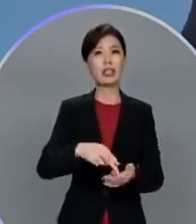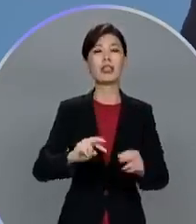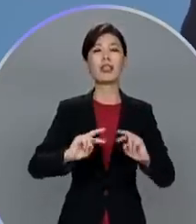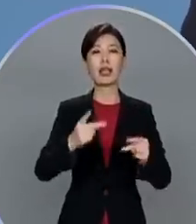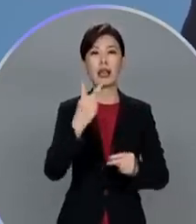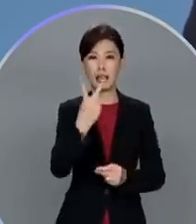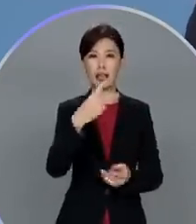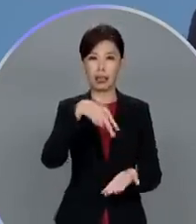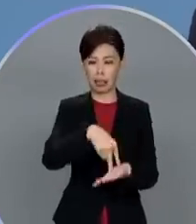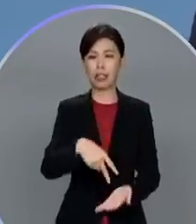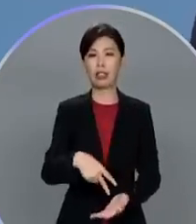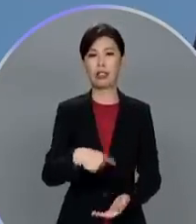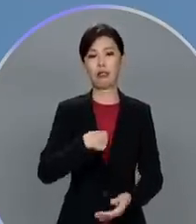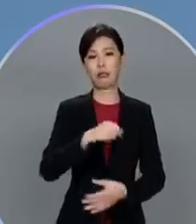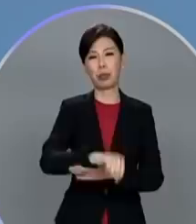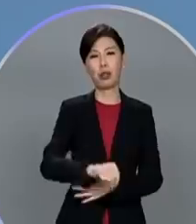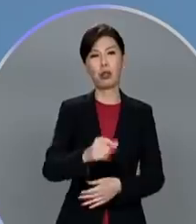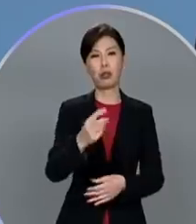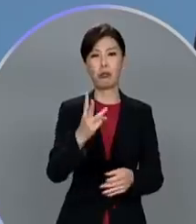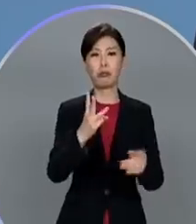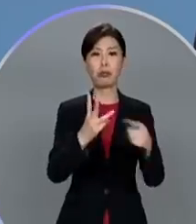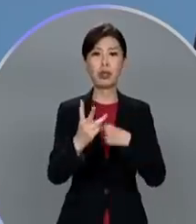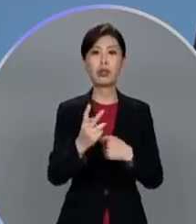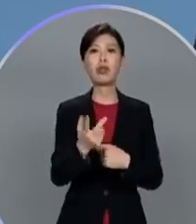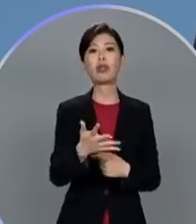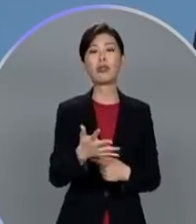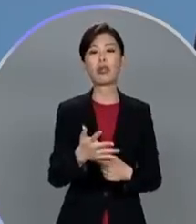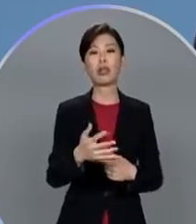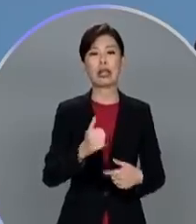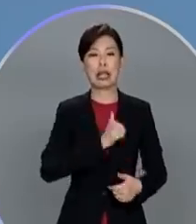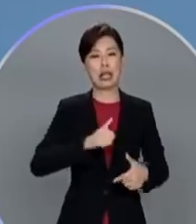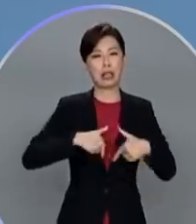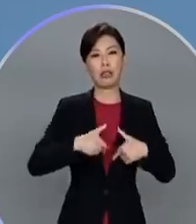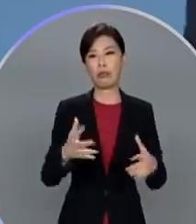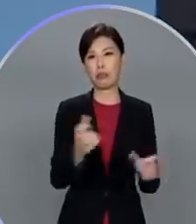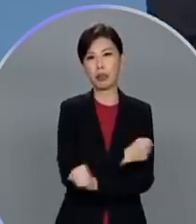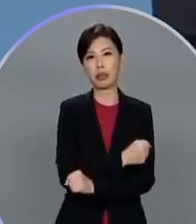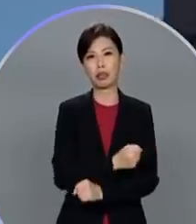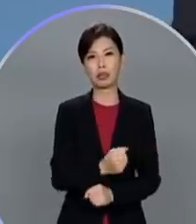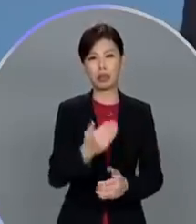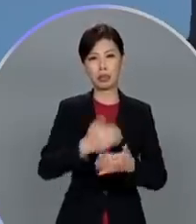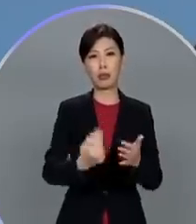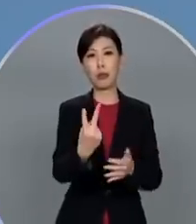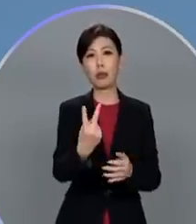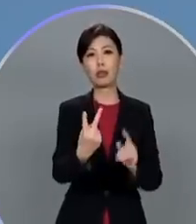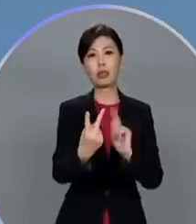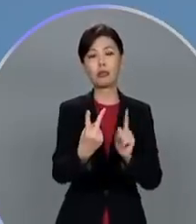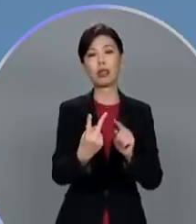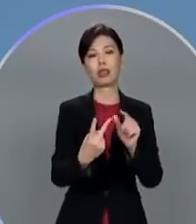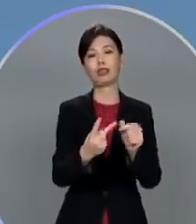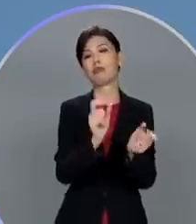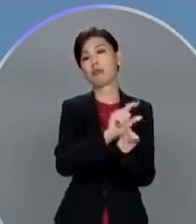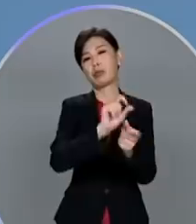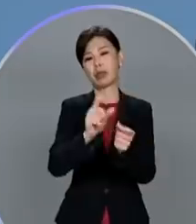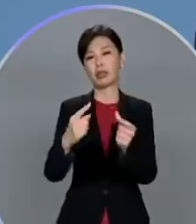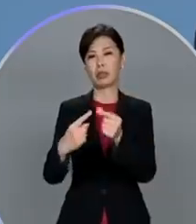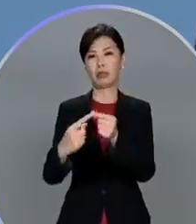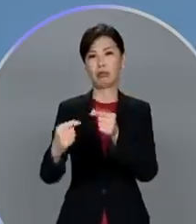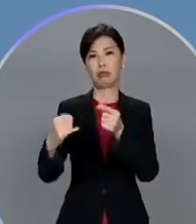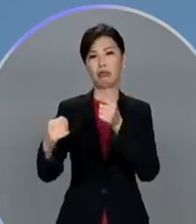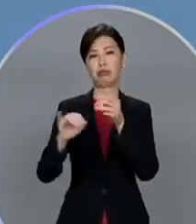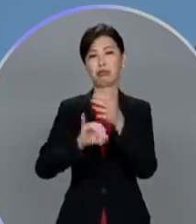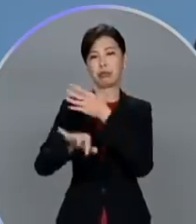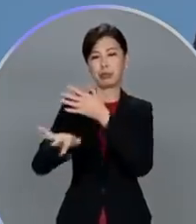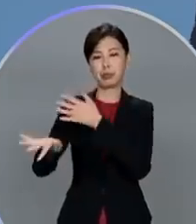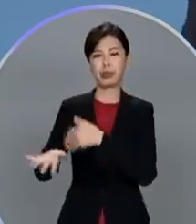受你访问。为什么少一立？因为没有良心。剩下两例是哪两例？第一个造谣，第二个抹黑，